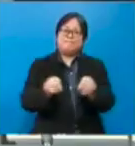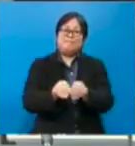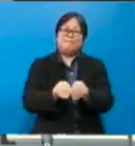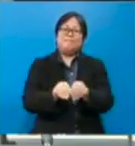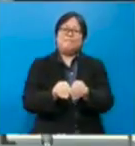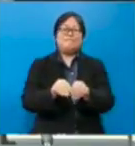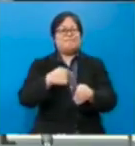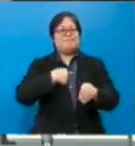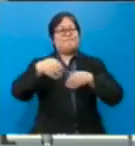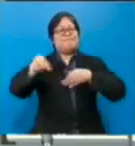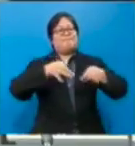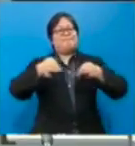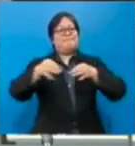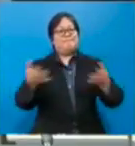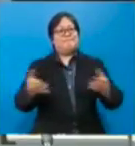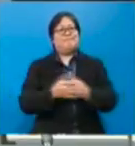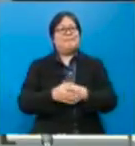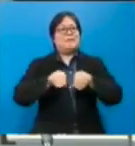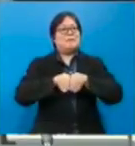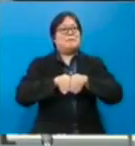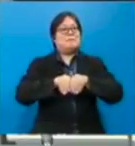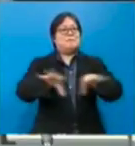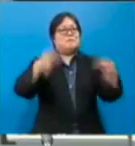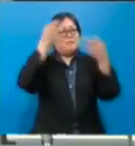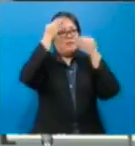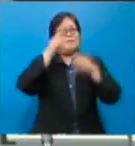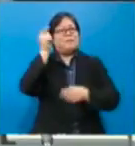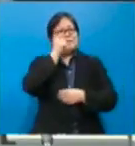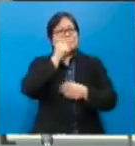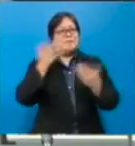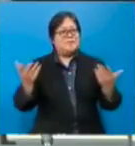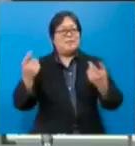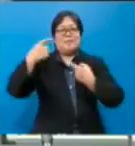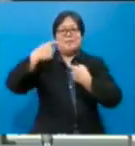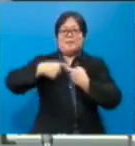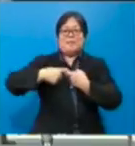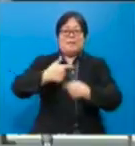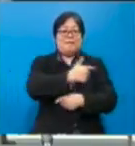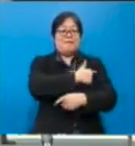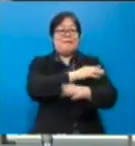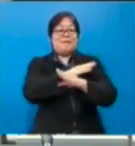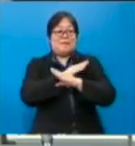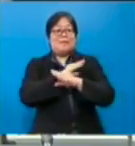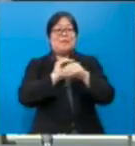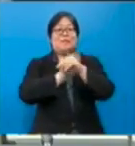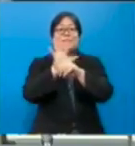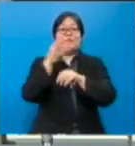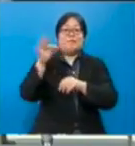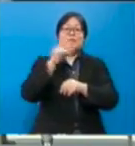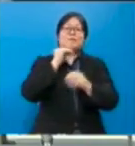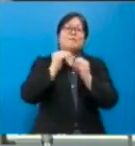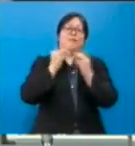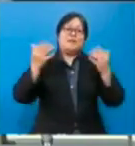Secara umum dapatlah saya nyatakan bahawa penyebaran berita palsu berkaitan dengan vaksin COVID-19 telah